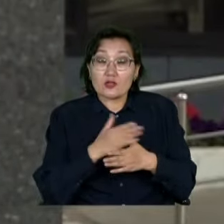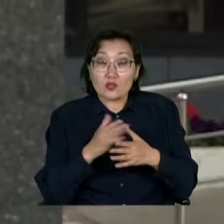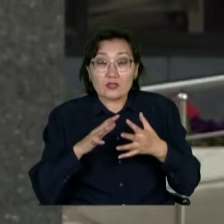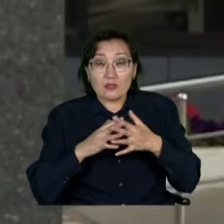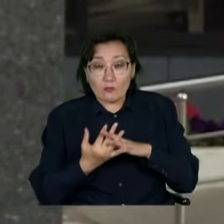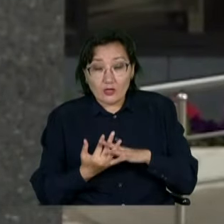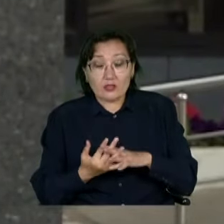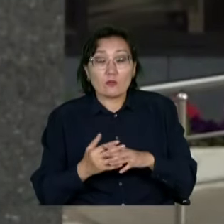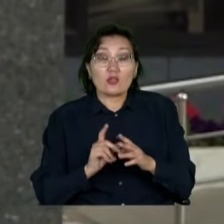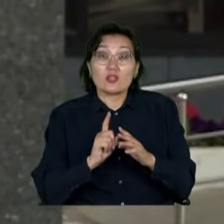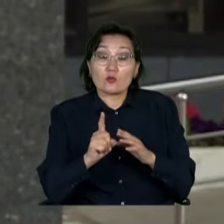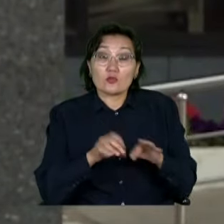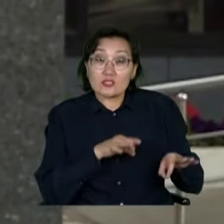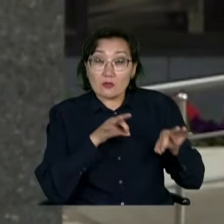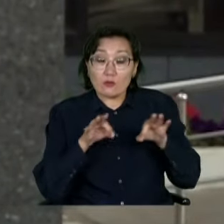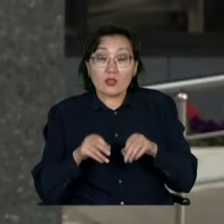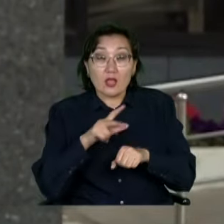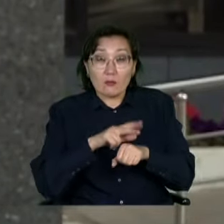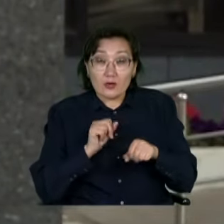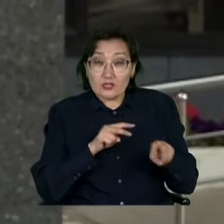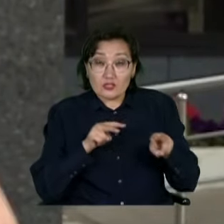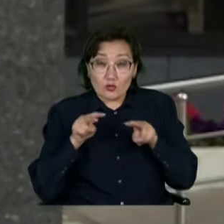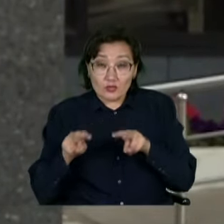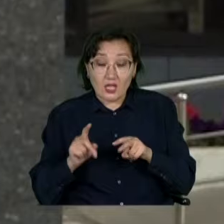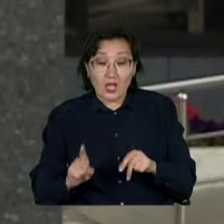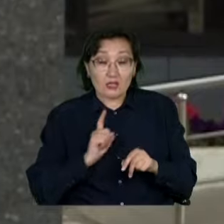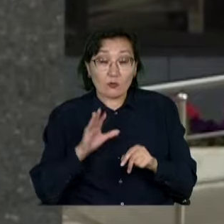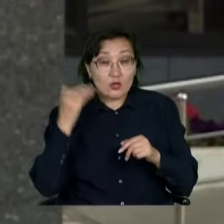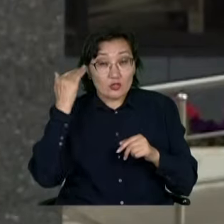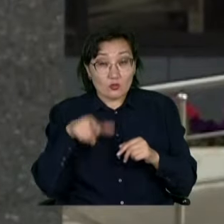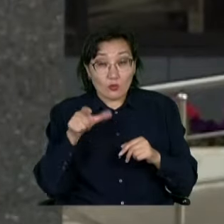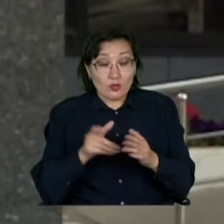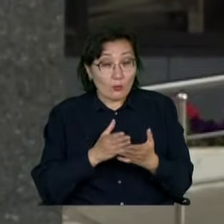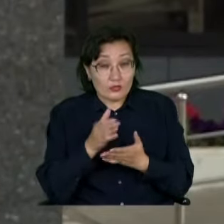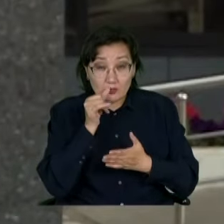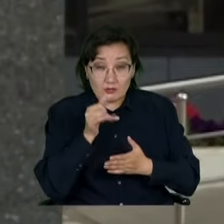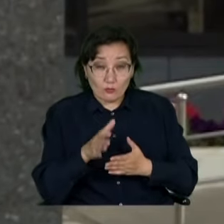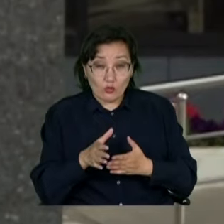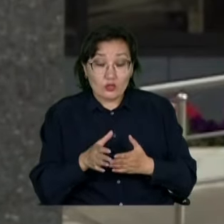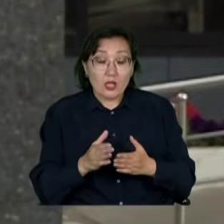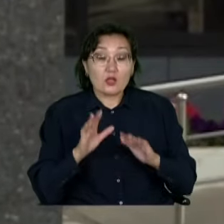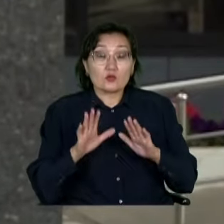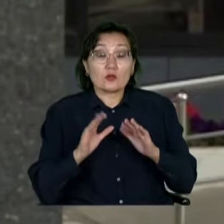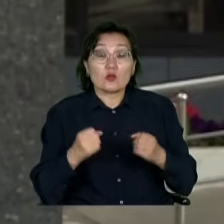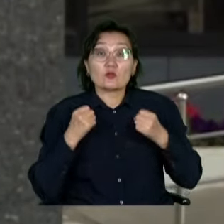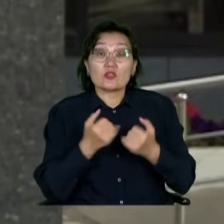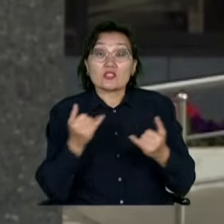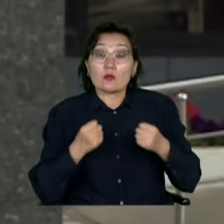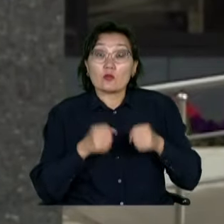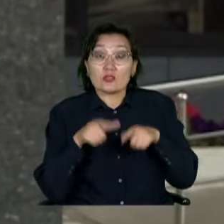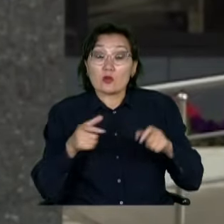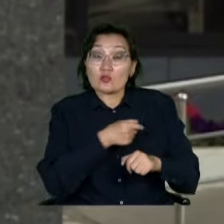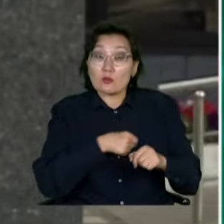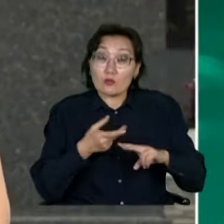охрана. Деревня будет окружена полицейскими, целый кордон. То есть чужие люди туда уже зайти не смогут. Только для спортсменов и тренеров,